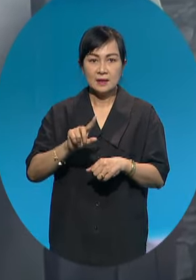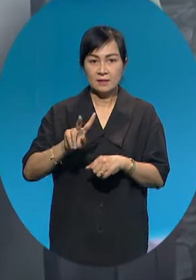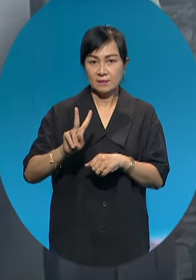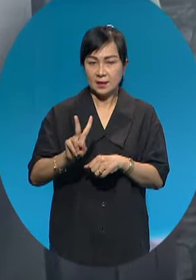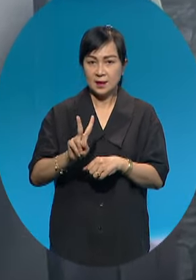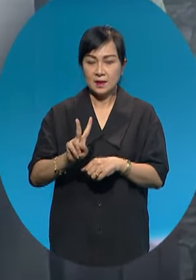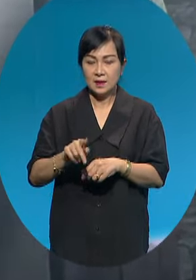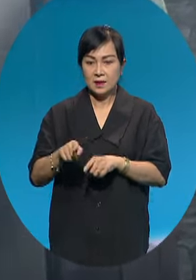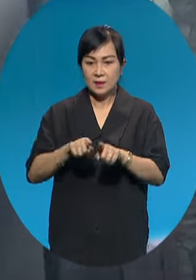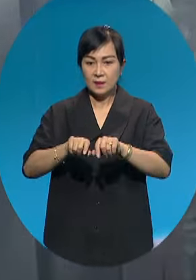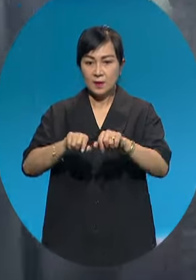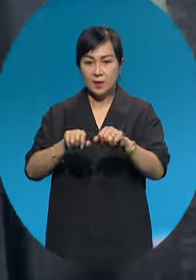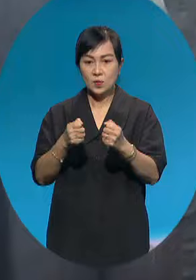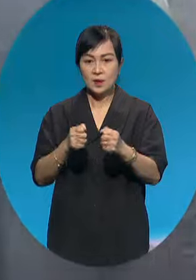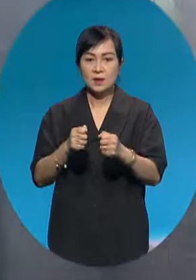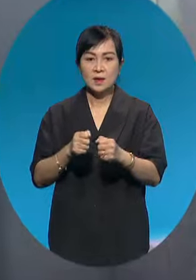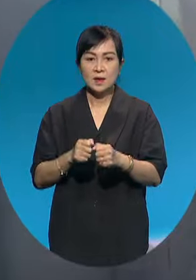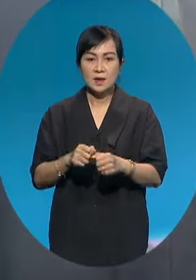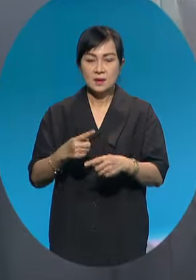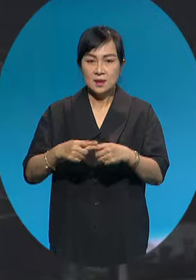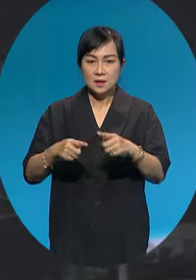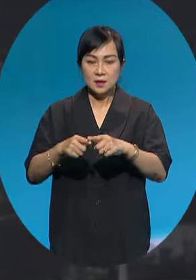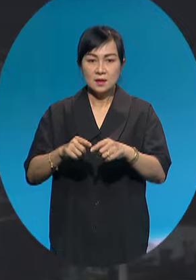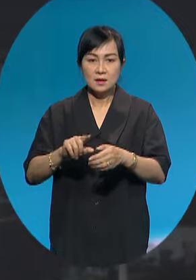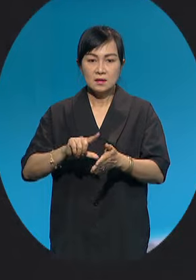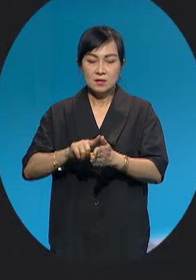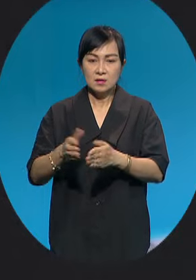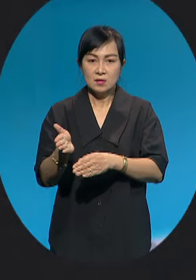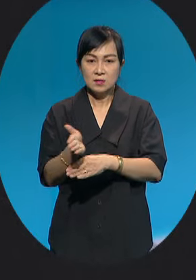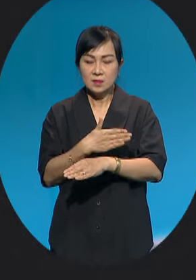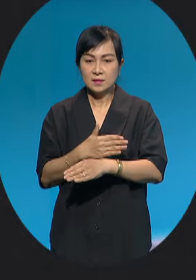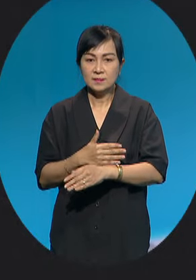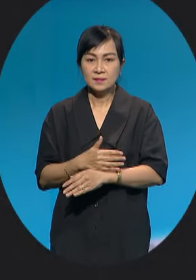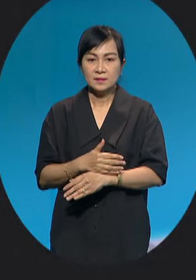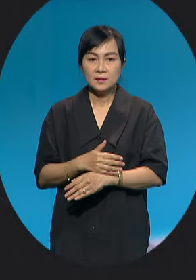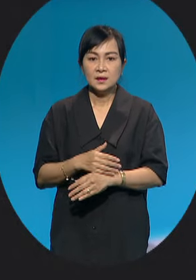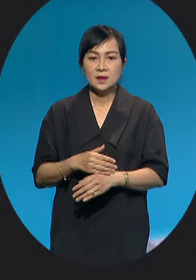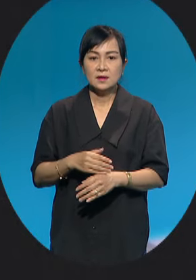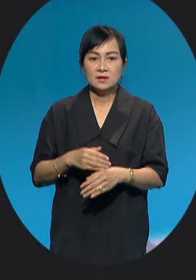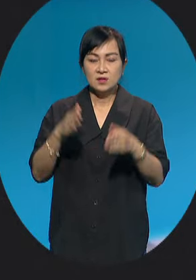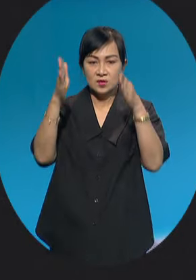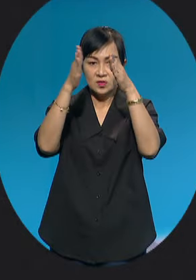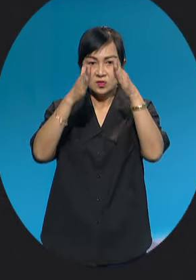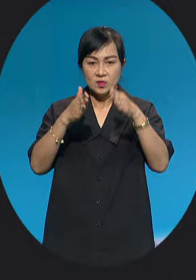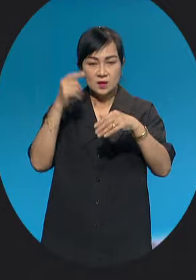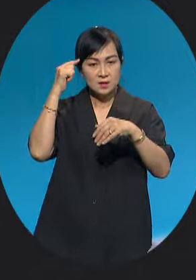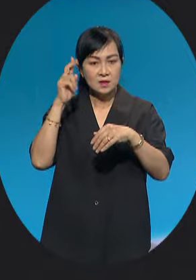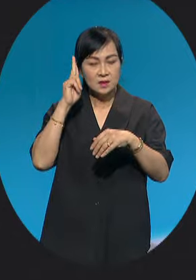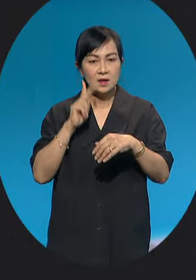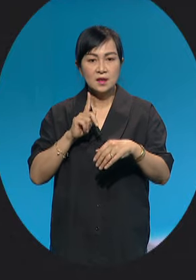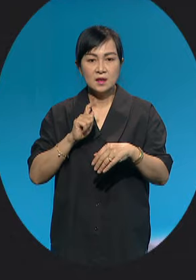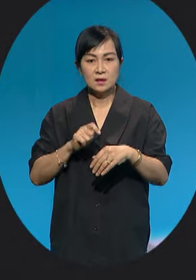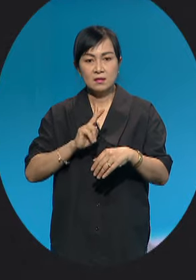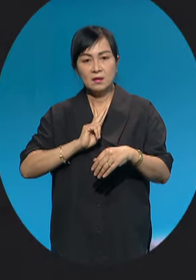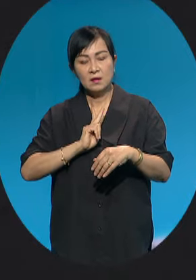và litva đã phá hủy hầu hết các di tích thời Liên Xô ở các nước này bao gồm cả những tượng đại tưởng niệm những người lính Liên Xô